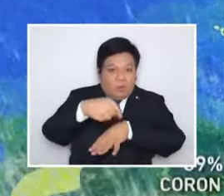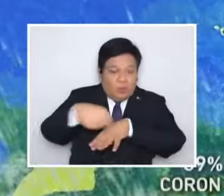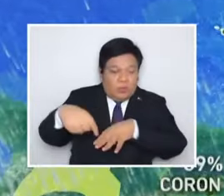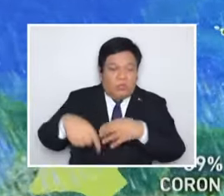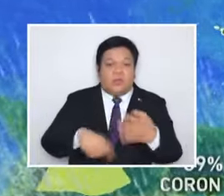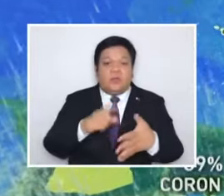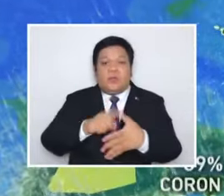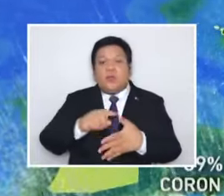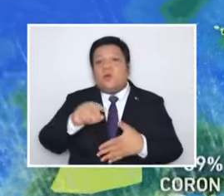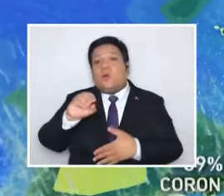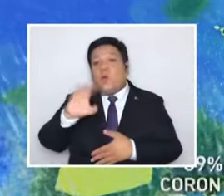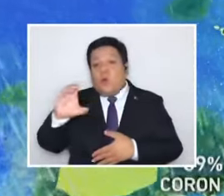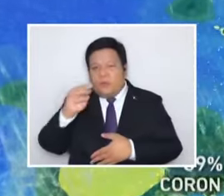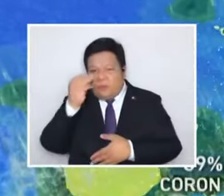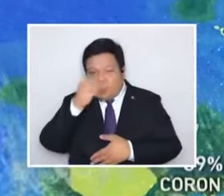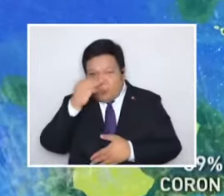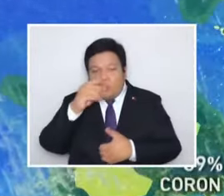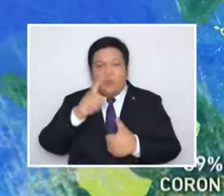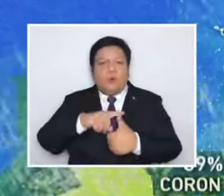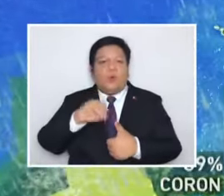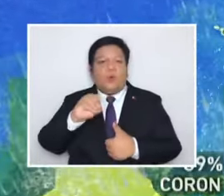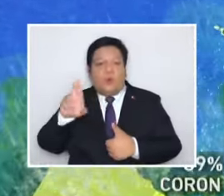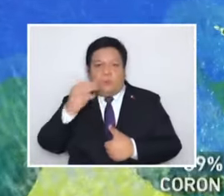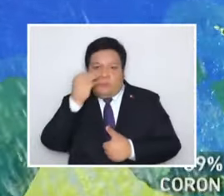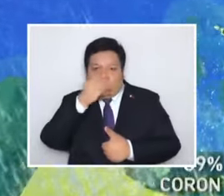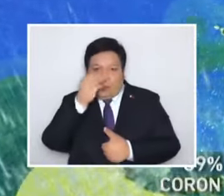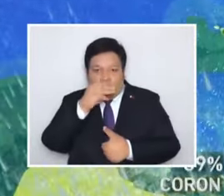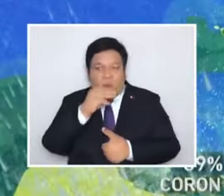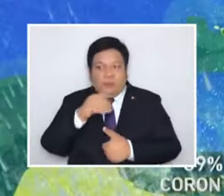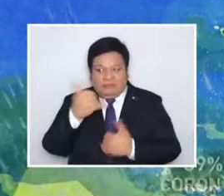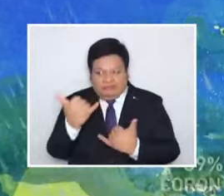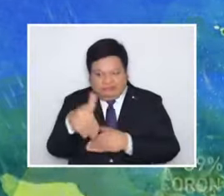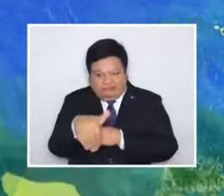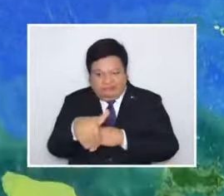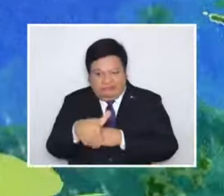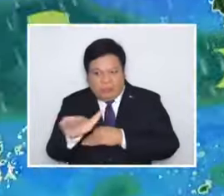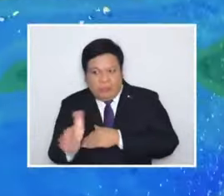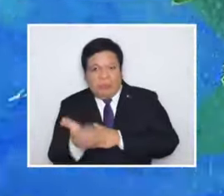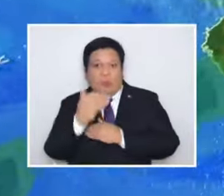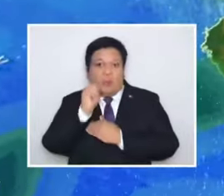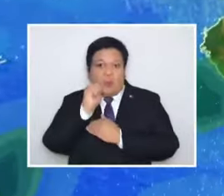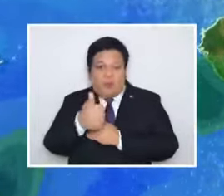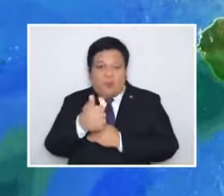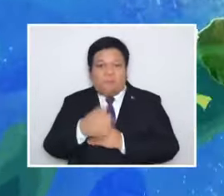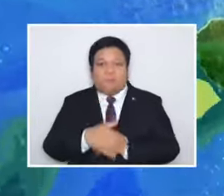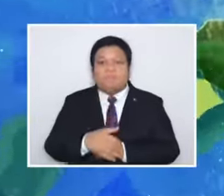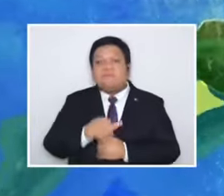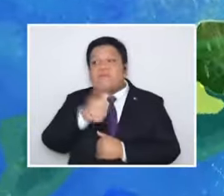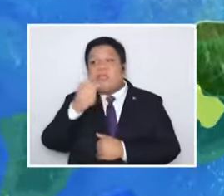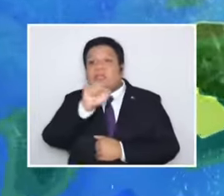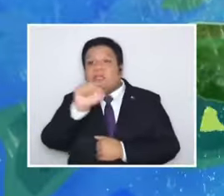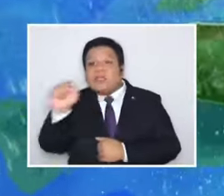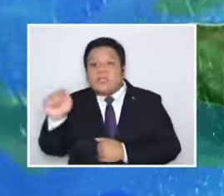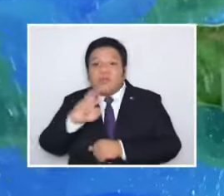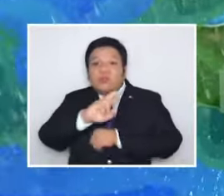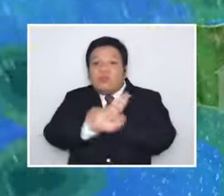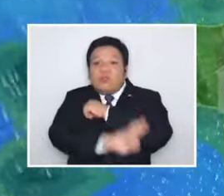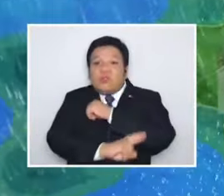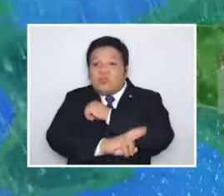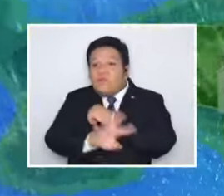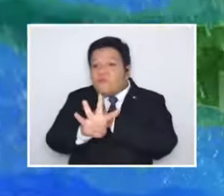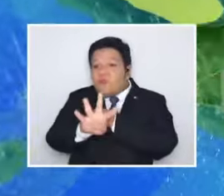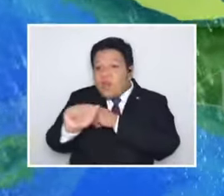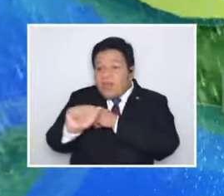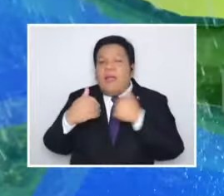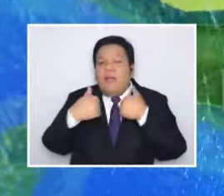Mindoro ngayong gabi hanggang bukas. At bukas, asahan na rin ang malakas na ulan sa natitirang bahagi ng Calabarzon at paminsan-minsang malakas na ulan